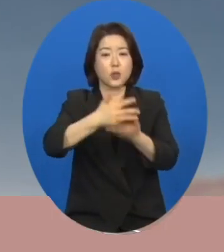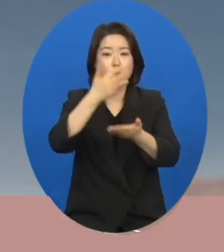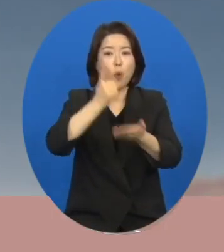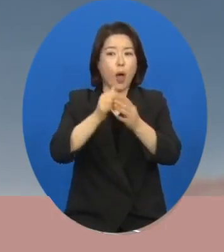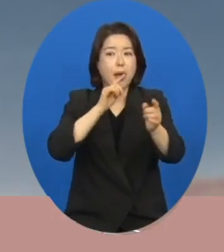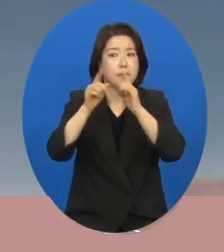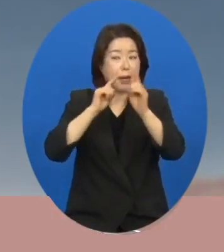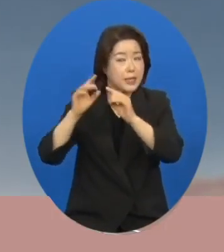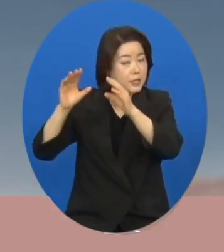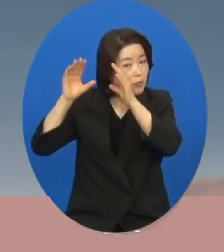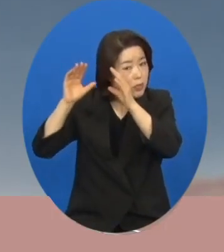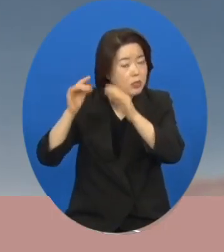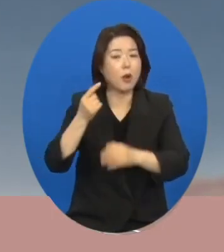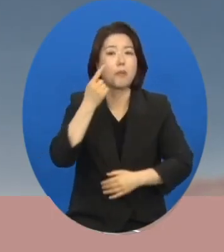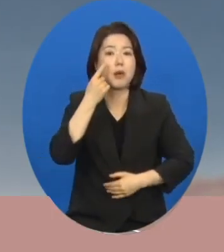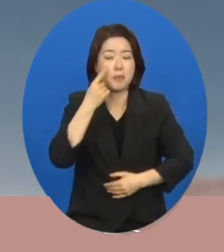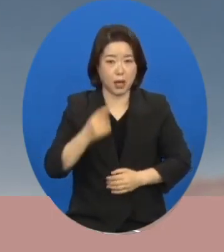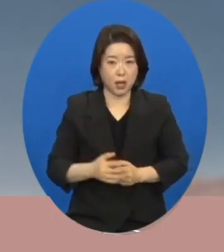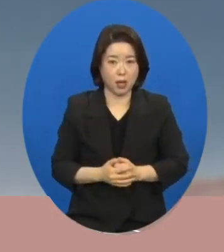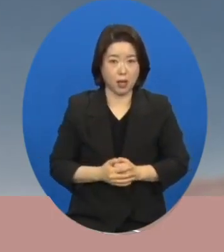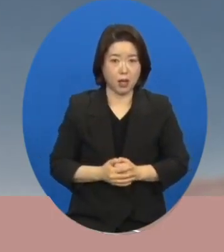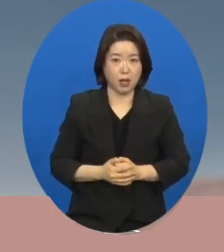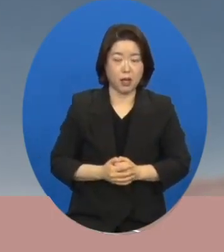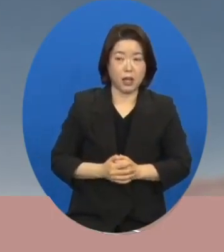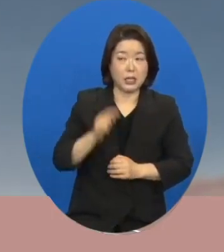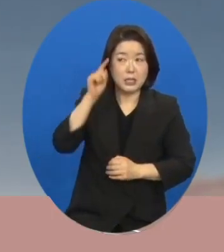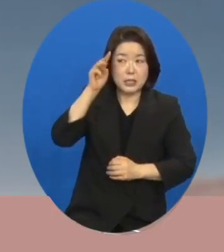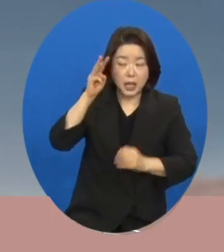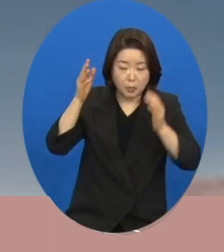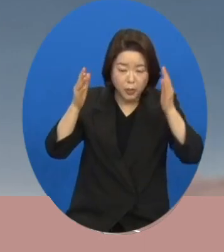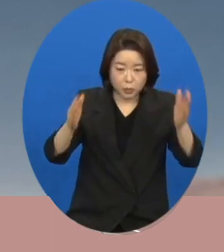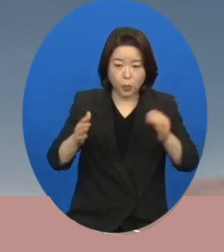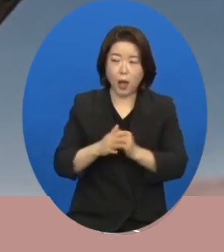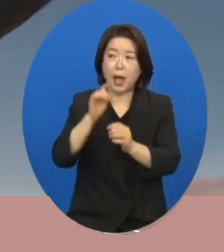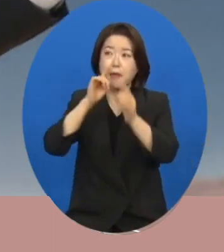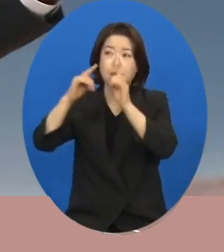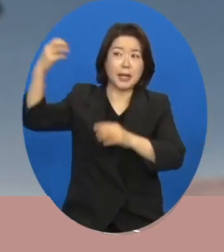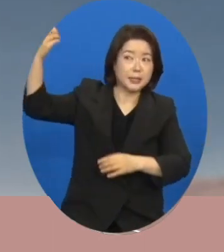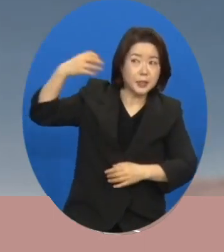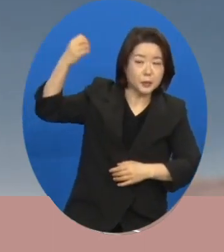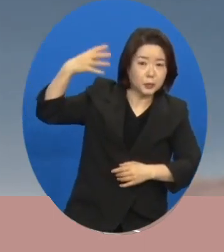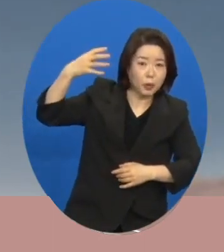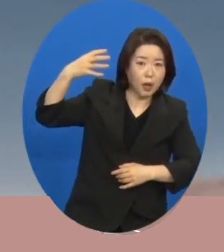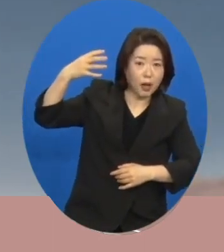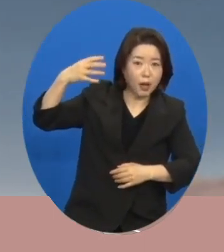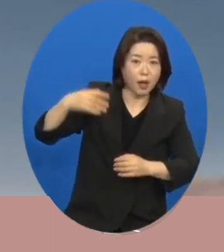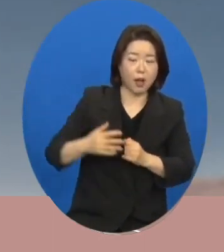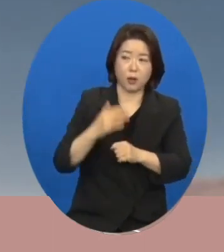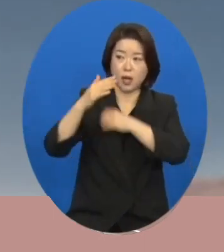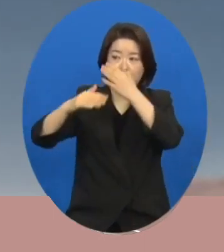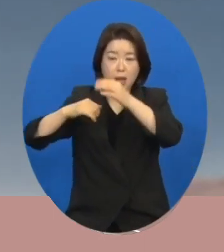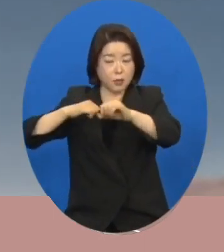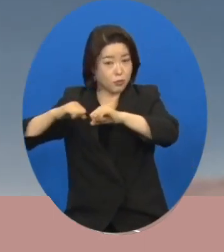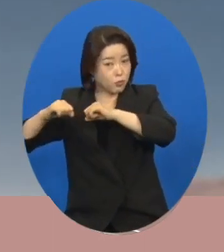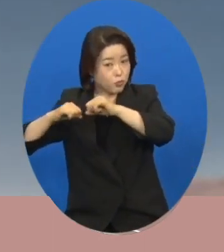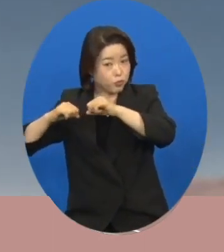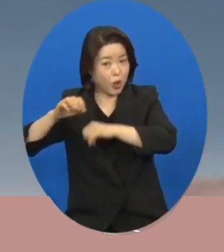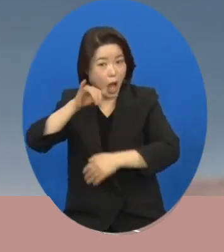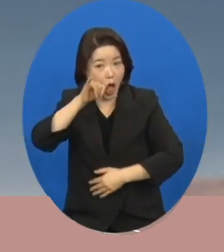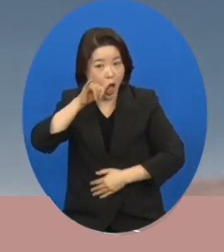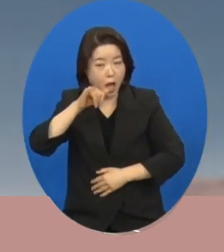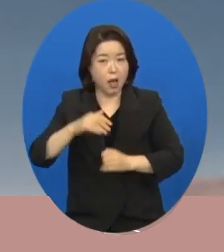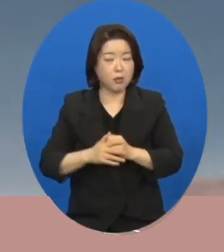제가 아무런 일이 없다가 말씀을 통해서 알려 주시고 그 다음에 일이 하나씩 진행이 돼요 이제 하나님이 움직이신다는 거예요